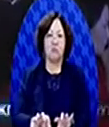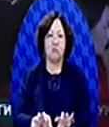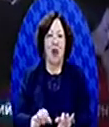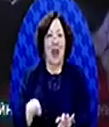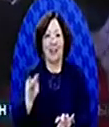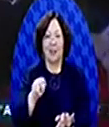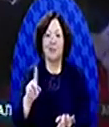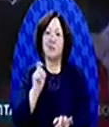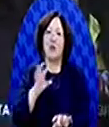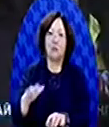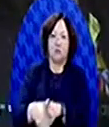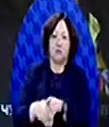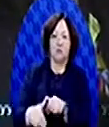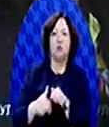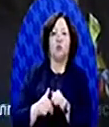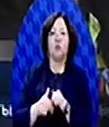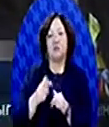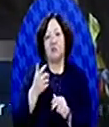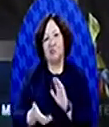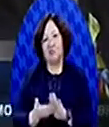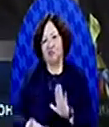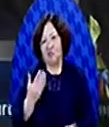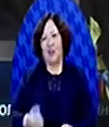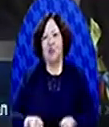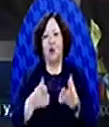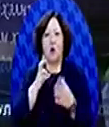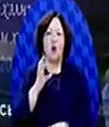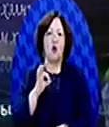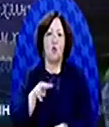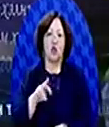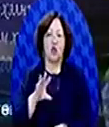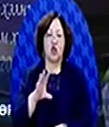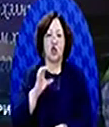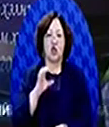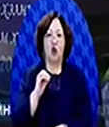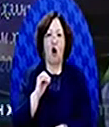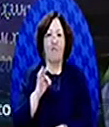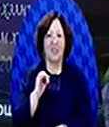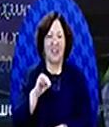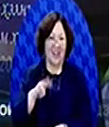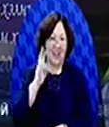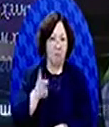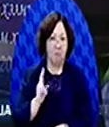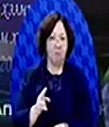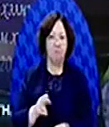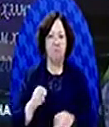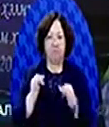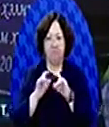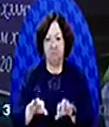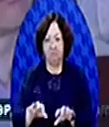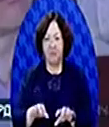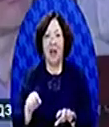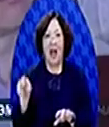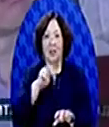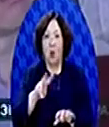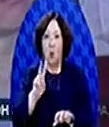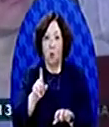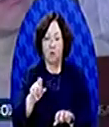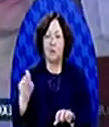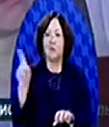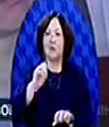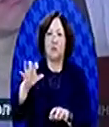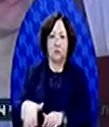Өнөөдөр их хэлний захин хөгжил сэдвэрт уулзалт болсон. За энэ үеэр Болор Soft компани захин алдаа засах програмыг албан ёсоор танилцуулж байна. Энэ програмыг зохион бүтээхийн